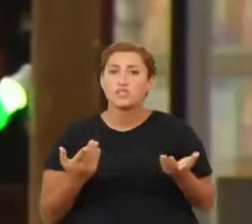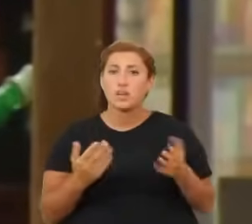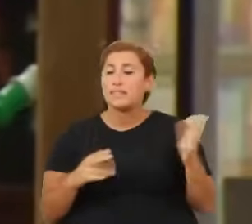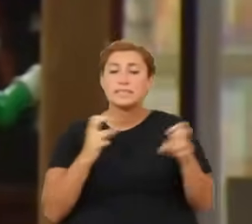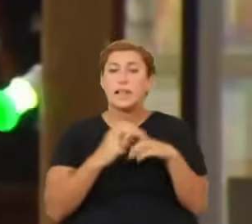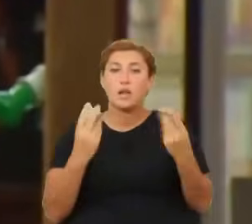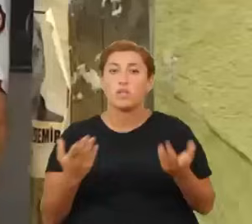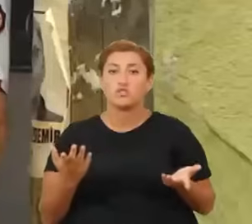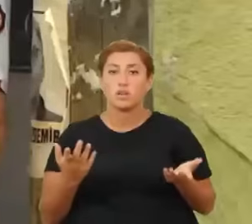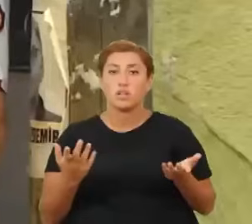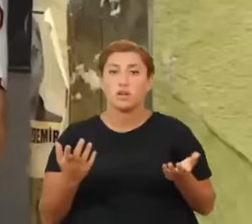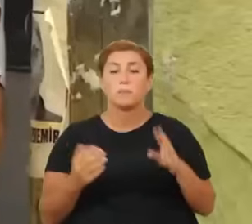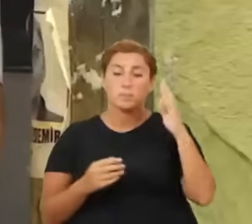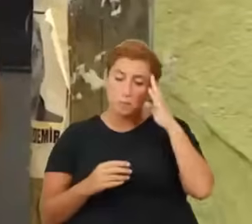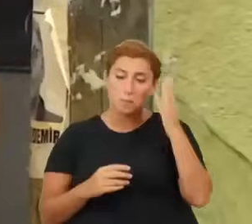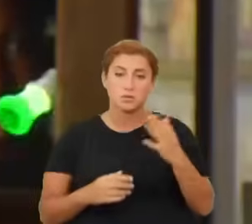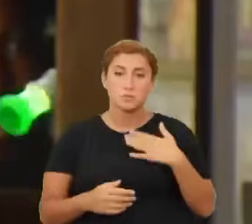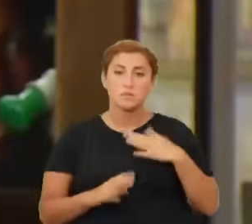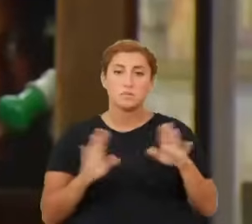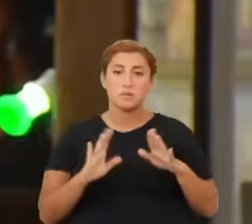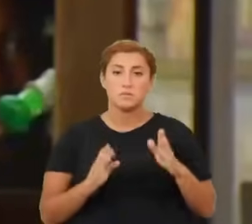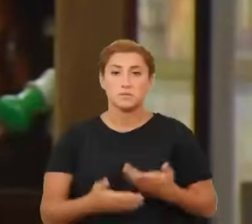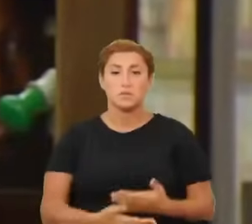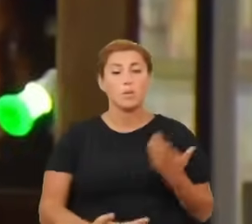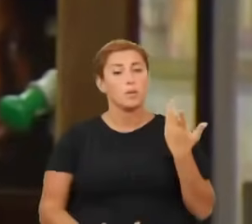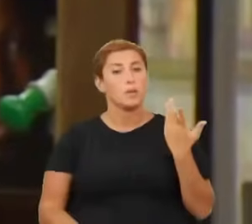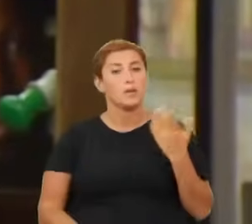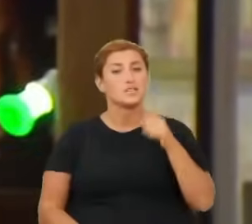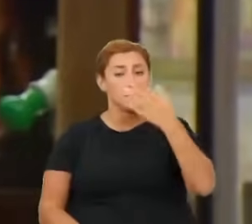Ne kadar tehlikeli olabilirler? Peki başkomiserim. La ilahe illallah ya.